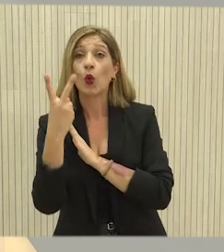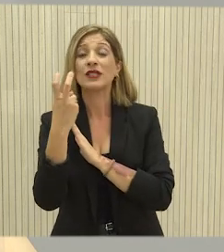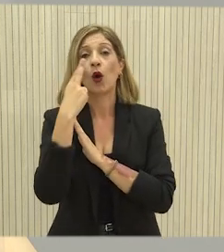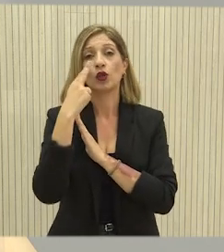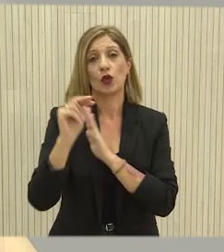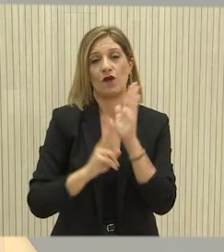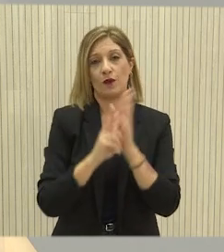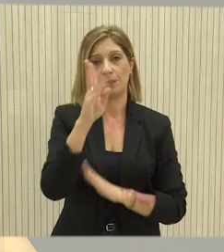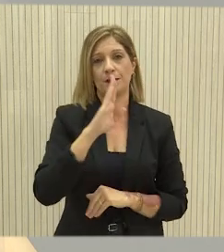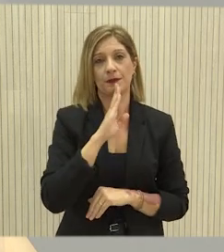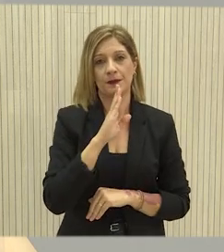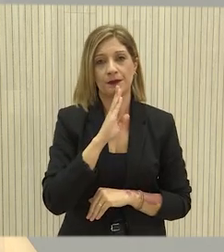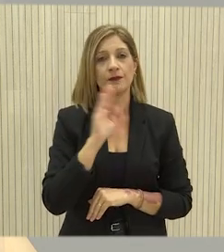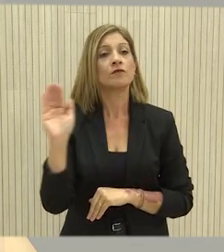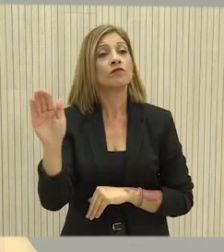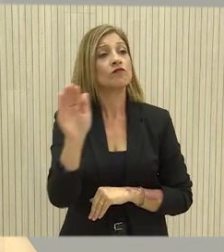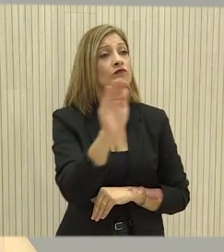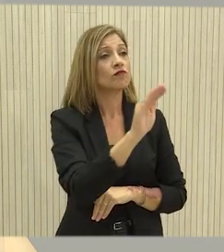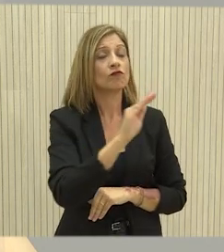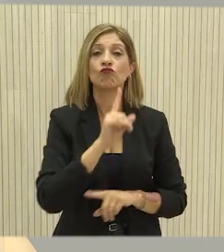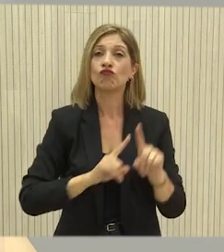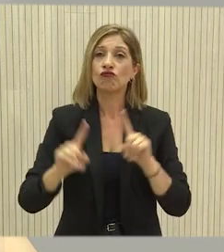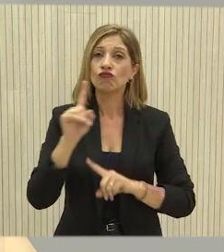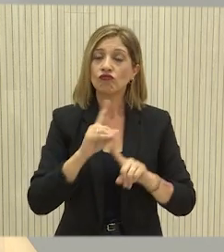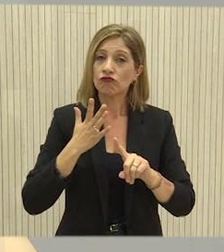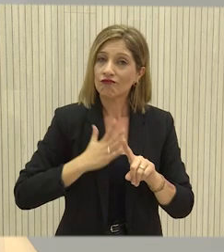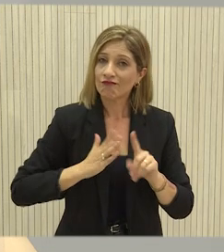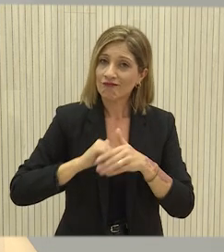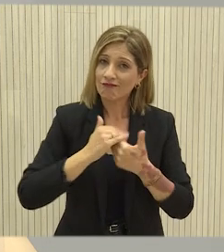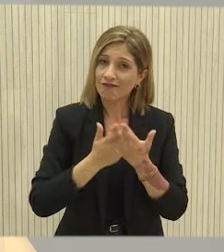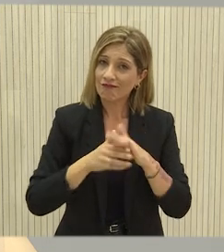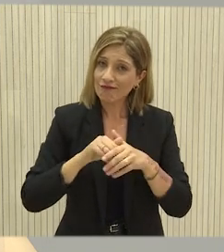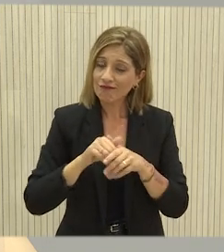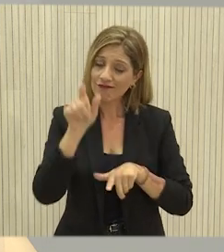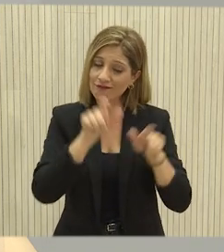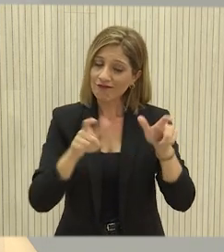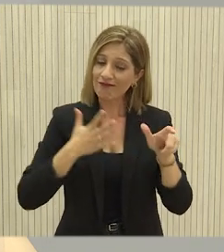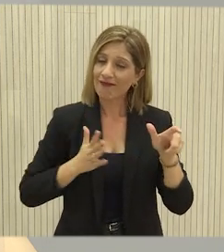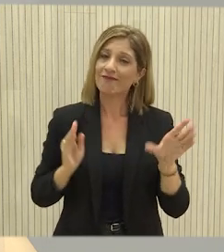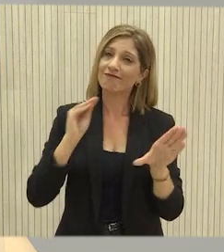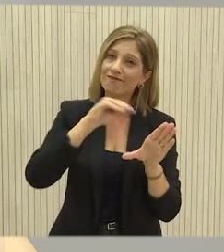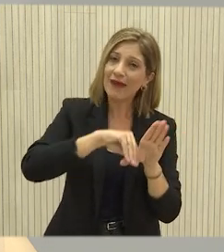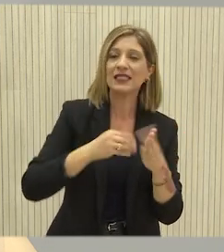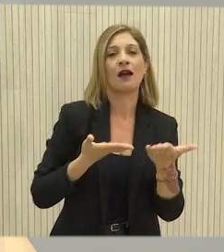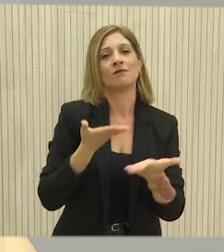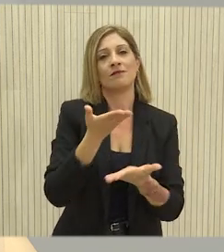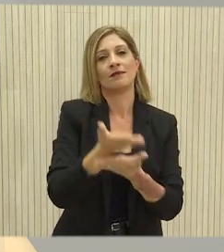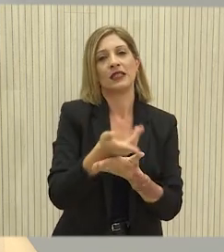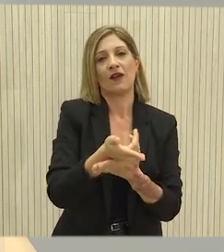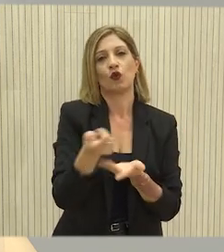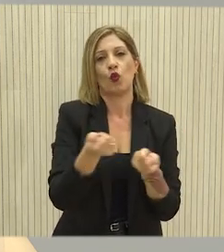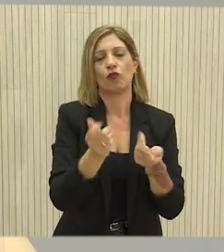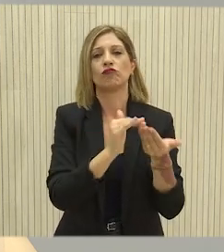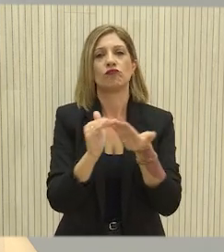στις 12 το μεσημέρι. Καλούμε για άλλη μια φορά τους συμπολίτες και τις συμπολίτησές μας που ενδιαφέρονται να συμβάλλουν στο σημαντικό έργο αυτών των